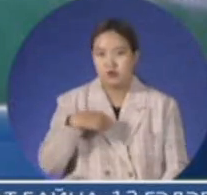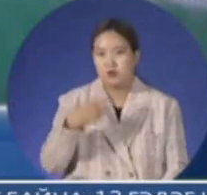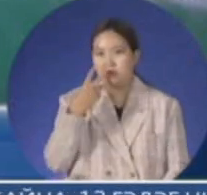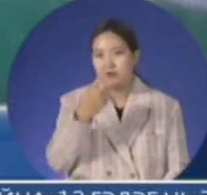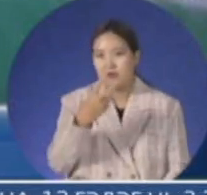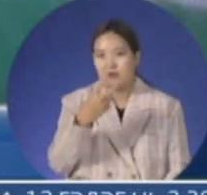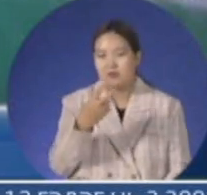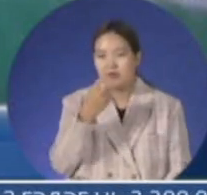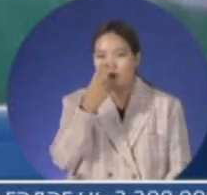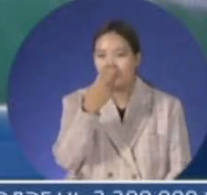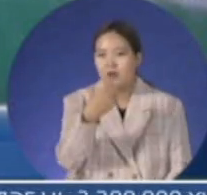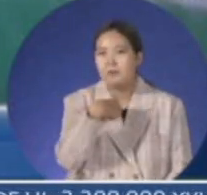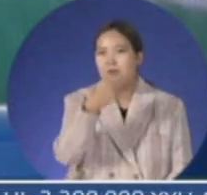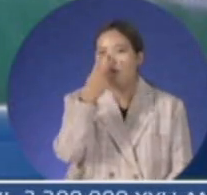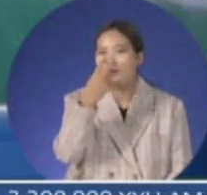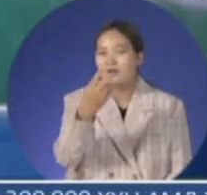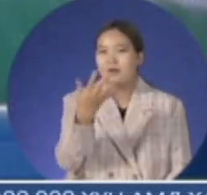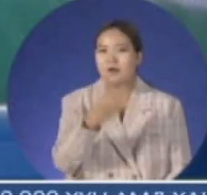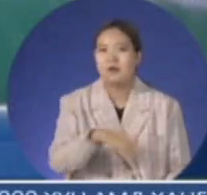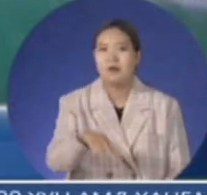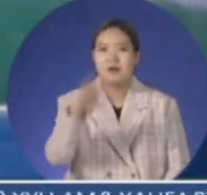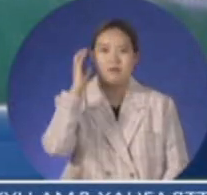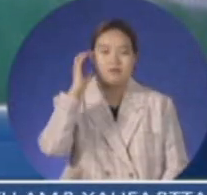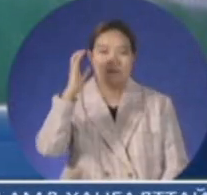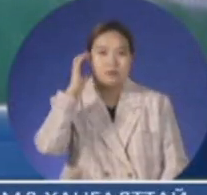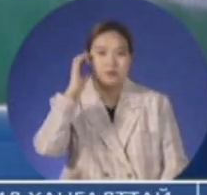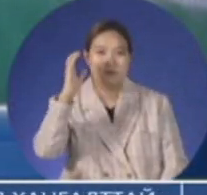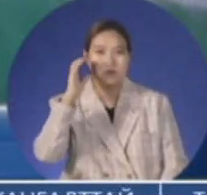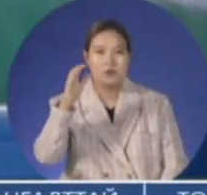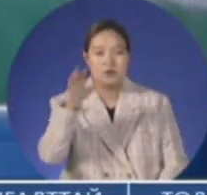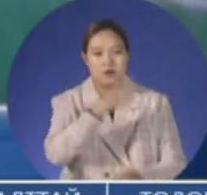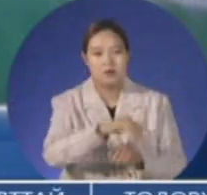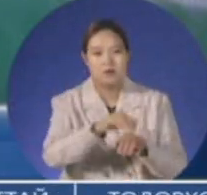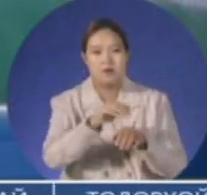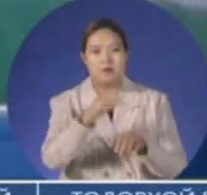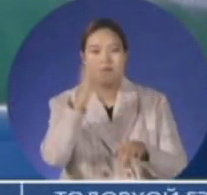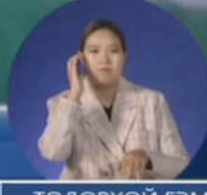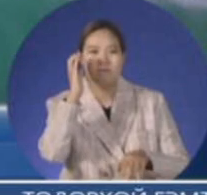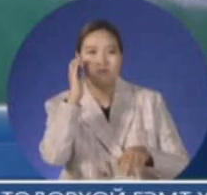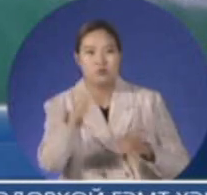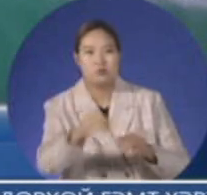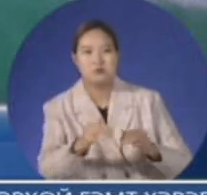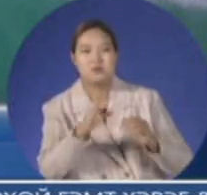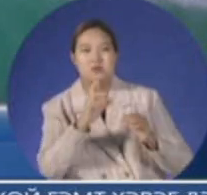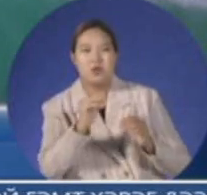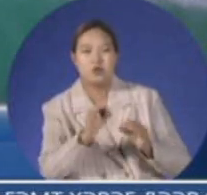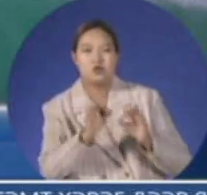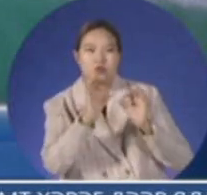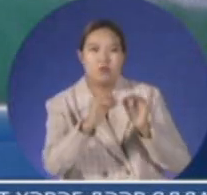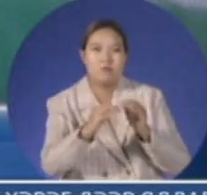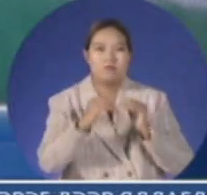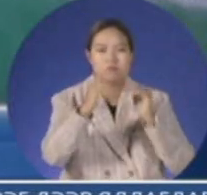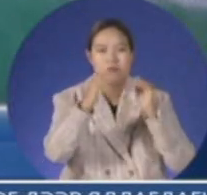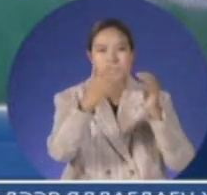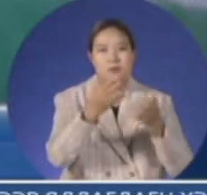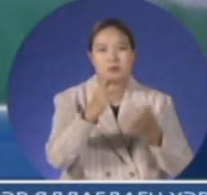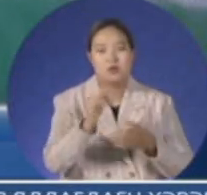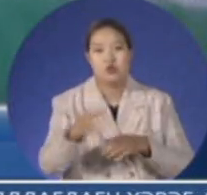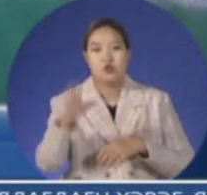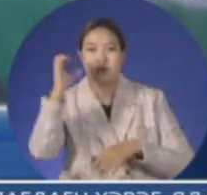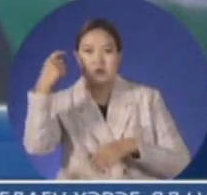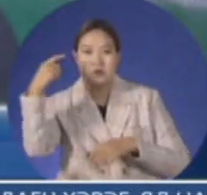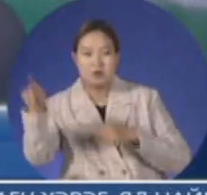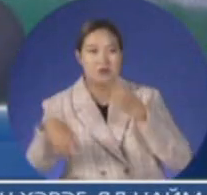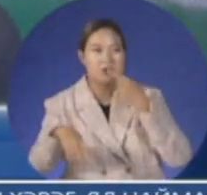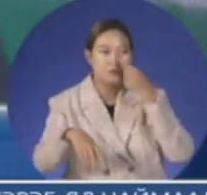анхаарал хандуулсан юм нийтийн тээврийн одоо дэд утасын хөгжлийн асуудал байж байгаа. Тэг үнэхээр болоод энэ Солонгосын ч бай,